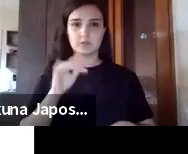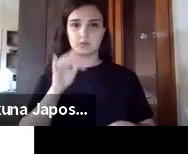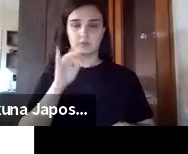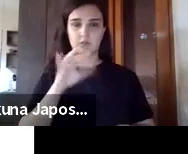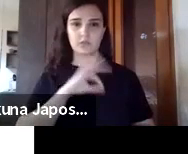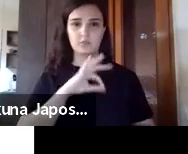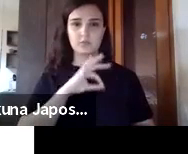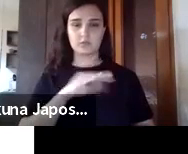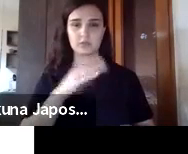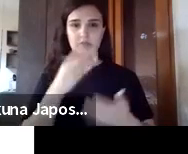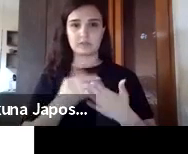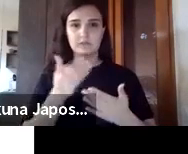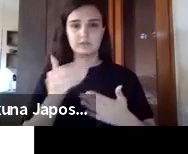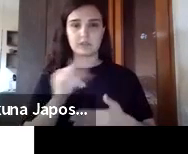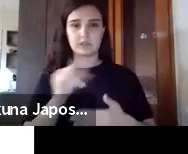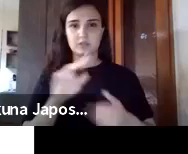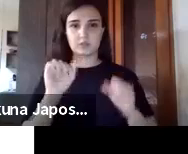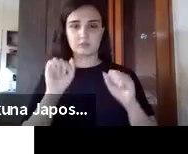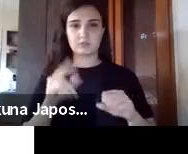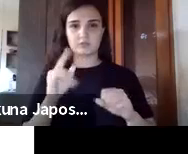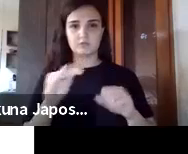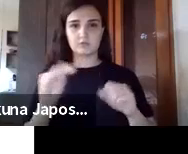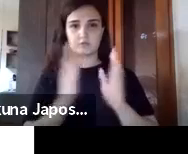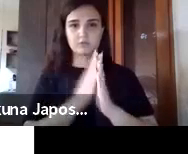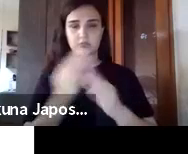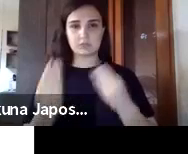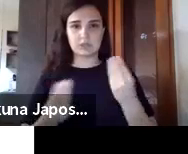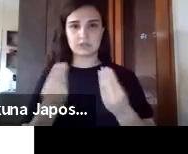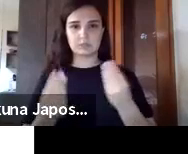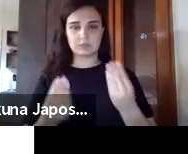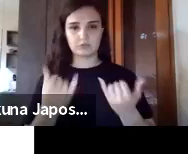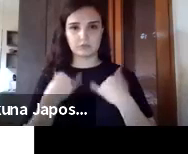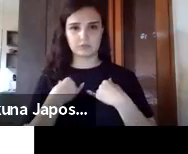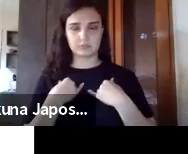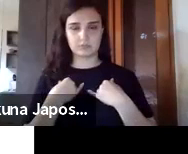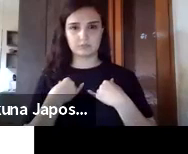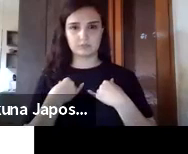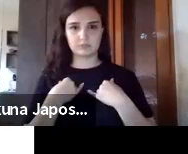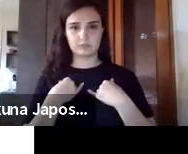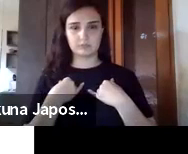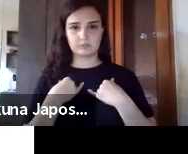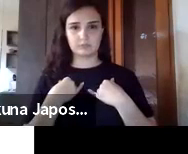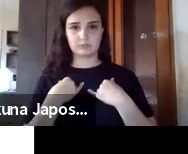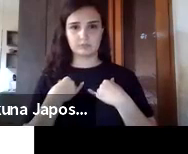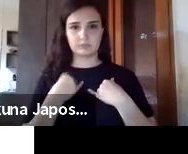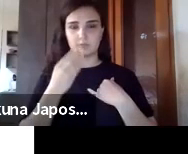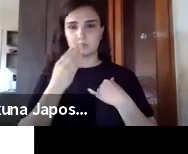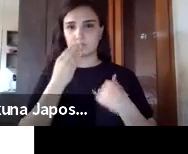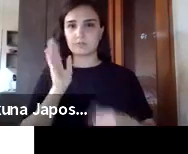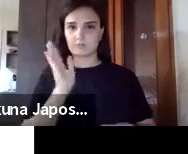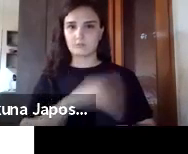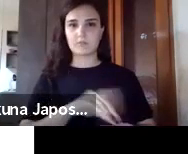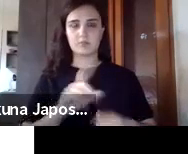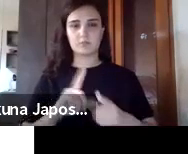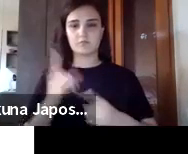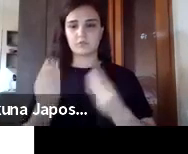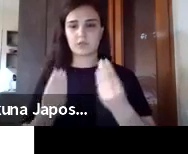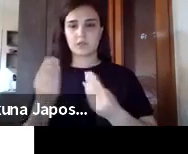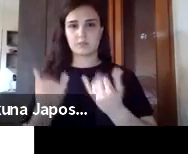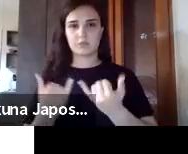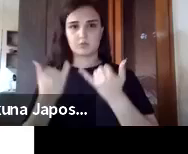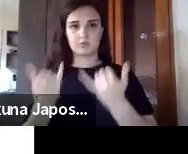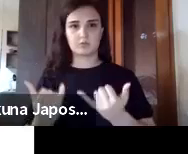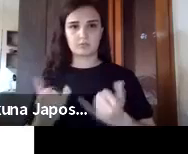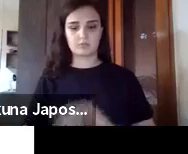გამოიყენოთ თქვენთვის. ან შეიძლება ბავშვმა გთხოვოთ მეთამაშეთ, აი და დათმოთ თქვენ სადილი იმისთვის რომ ბავშვს